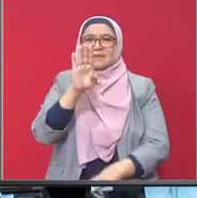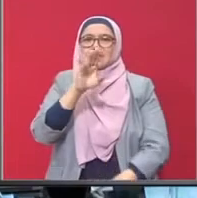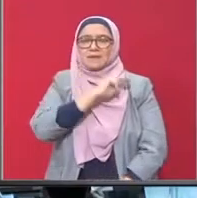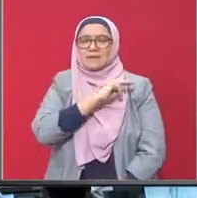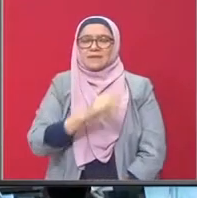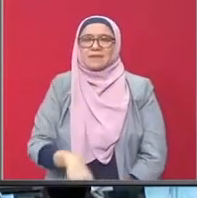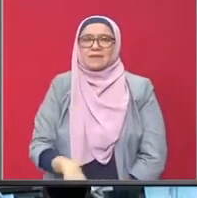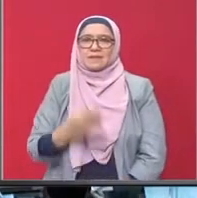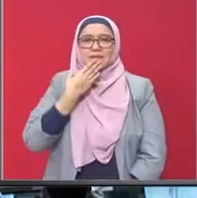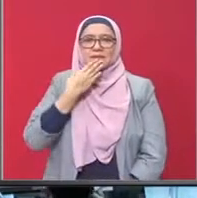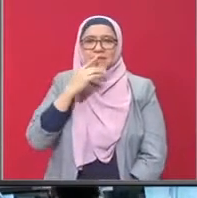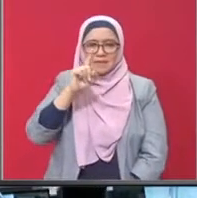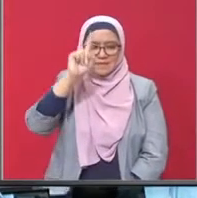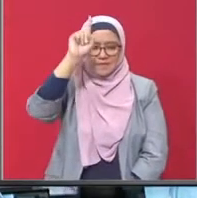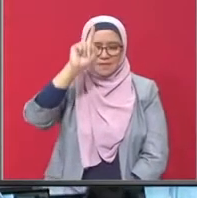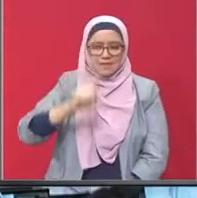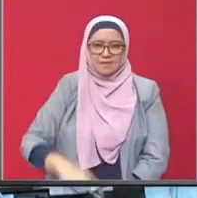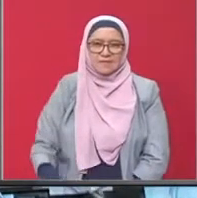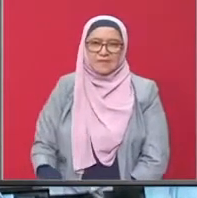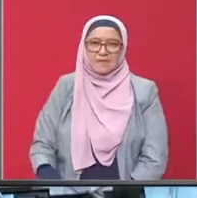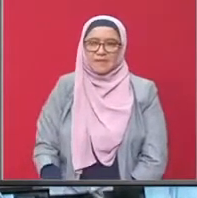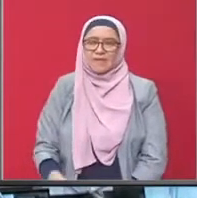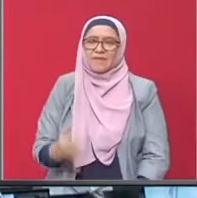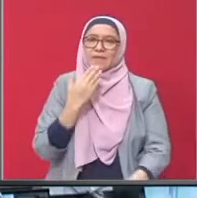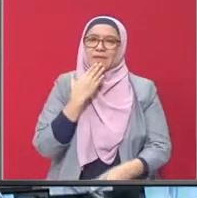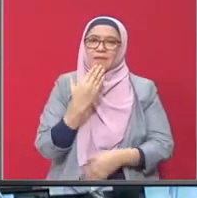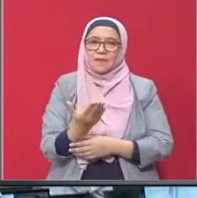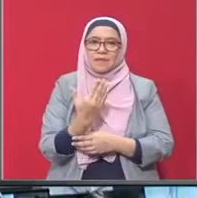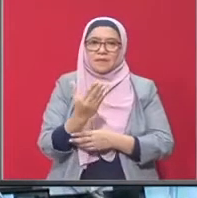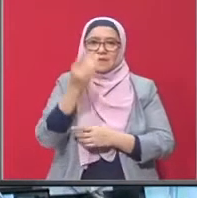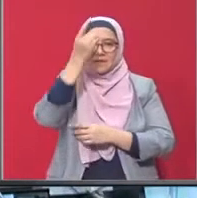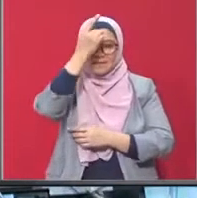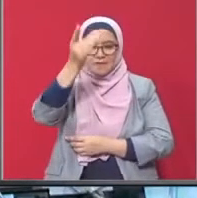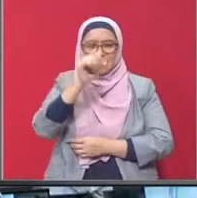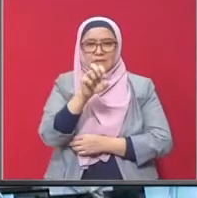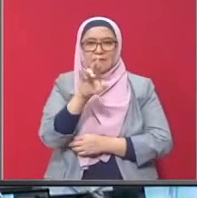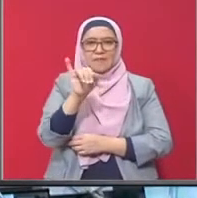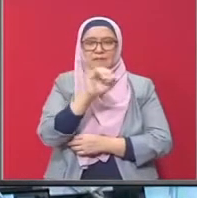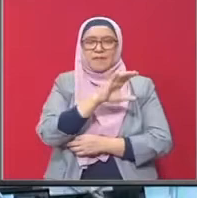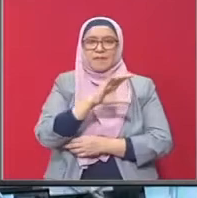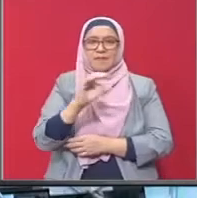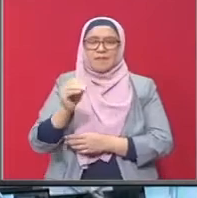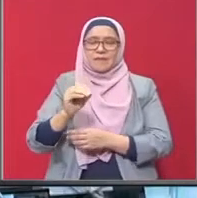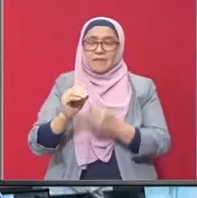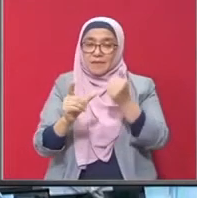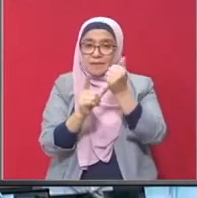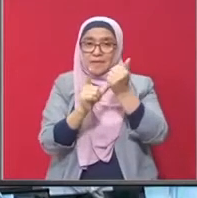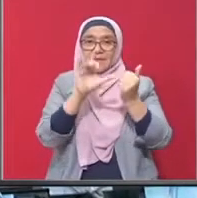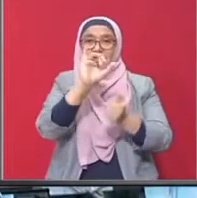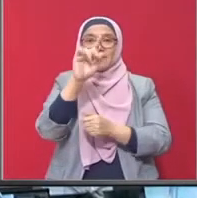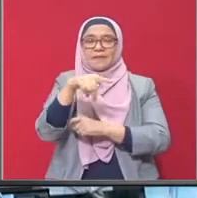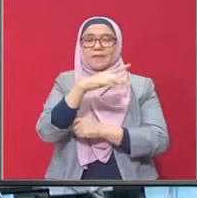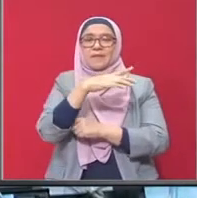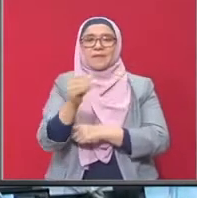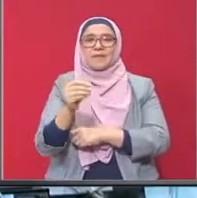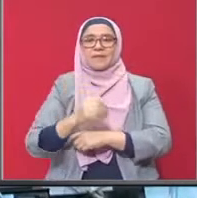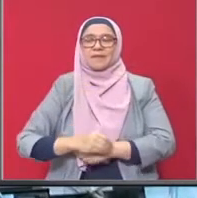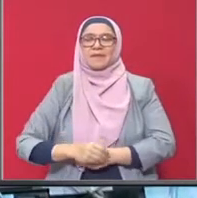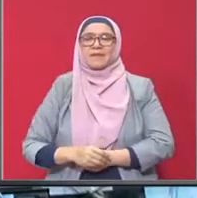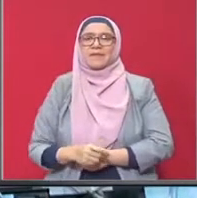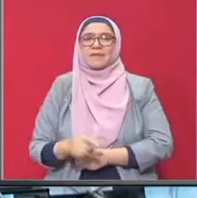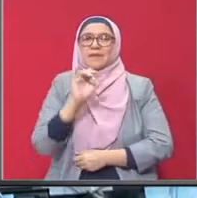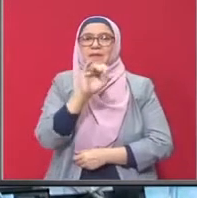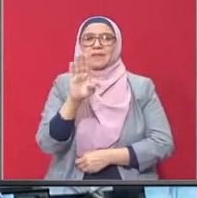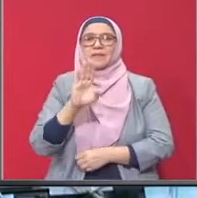Ahmad Rohim kasih sutandi betul Bu kasih ya Bohong banget Kementerian